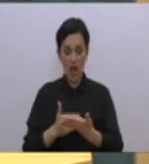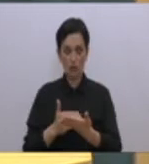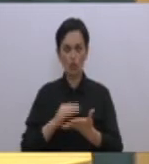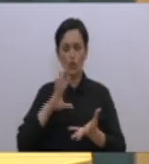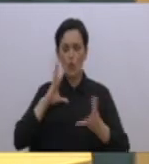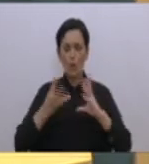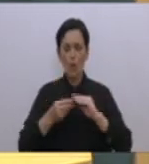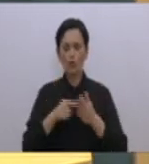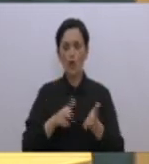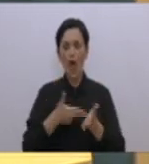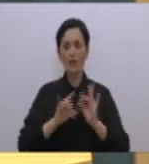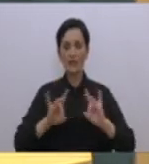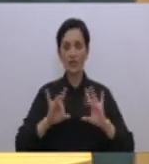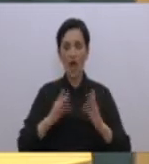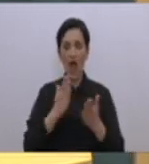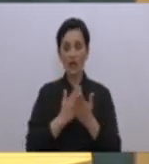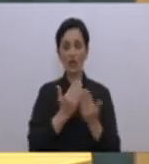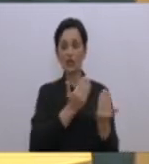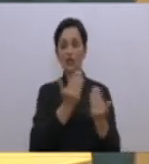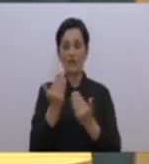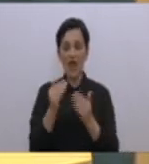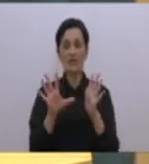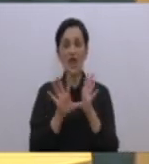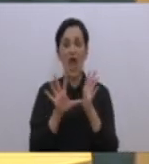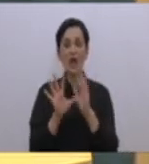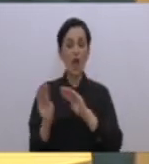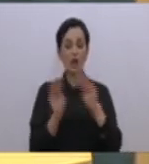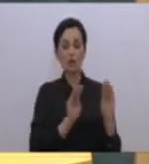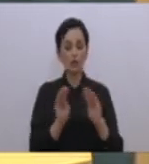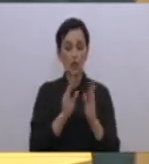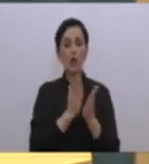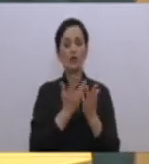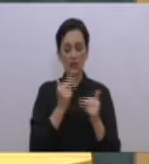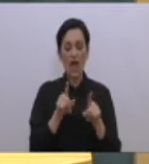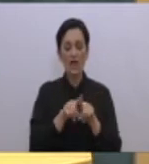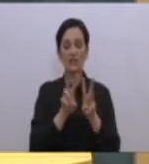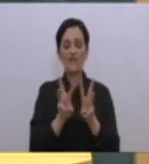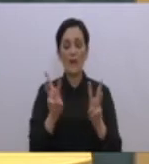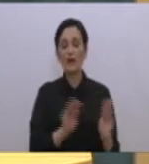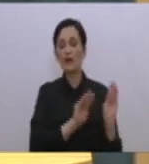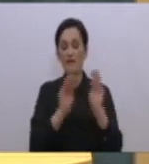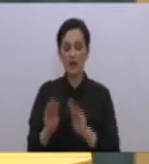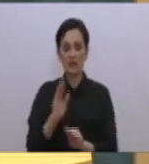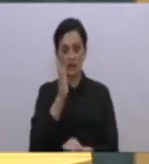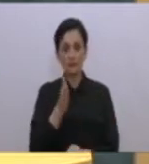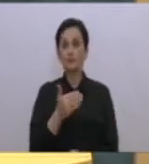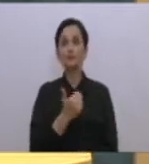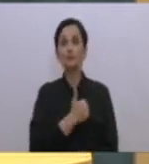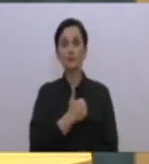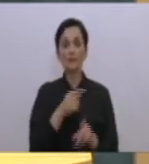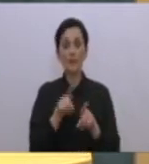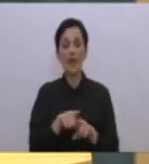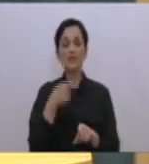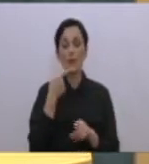მოცულობით ანგარიში, რომელიც უკვე არის ჩატვირთული თქვენს ელექტრონულ მოწყობილობებში და ასევე განთავსდება ვებგვერდზე. Minda ასევე